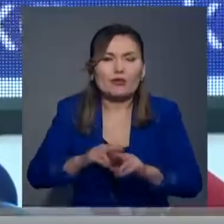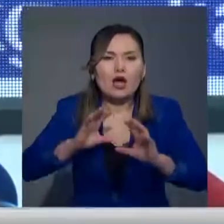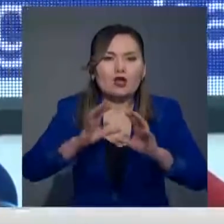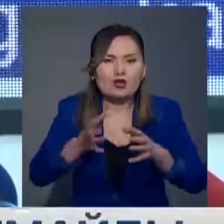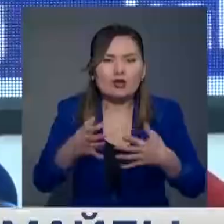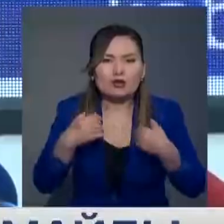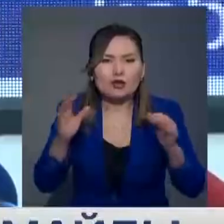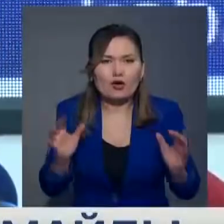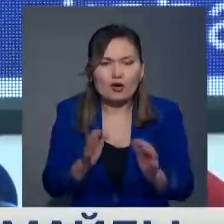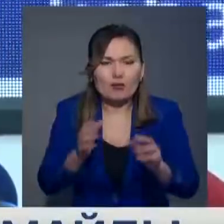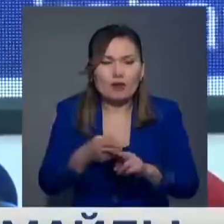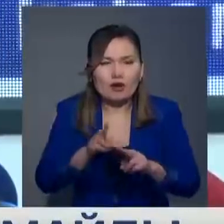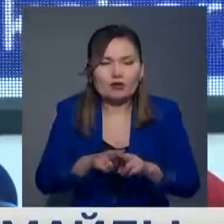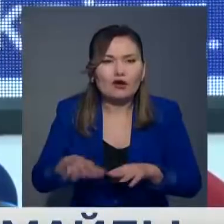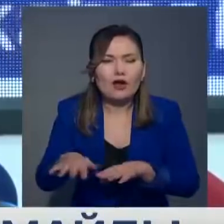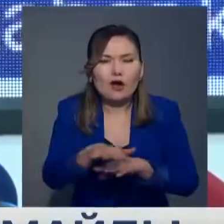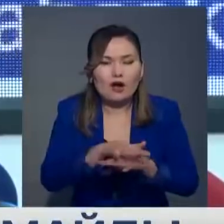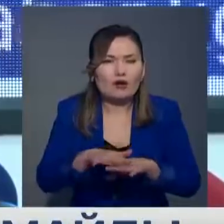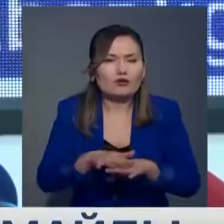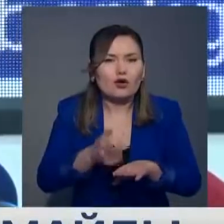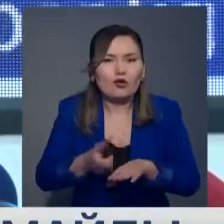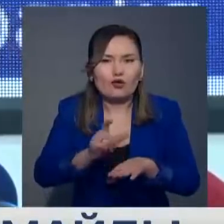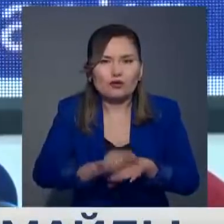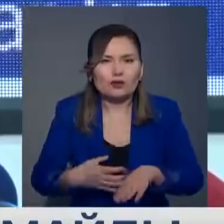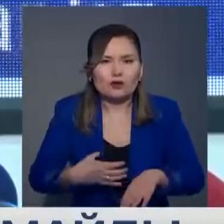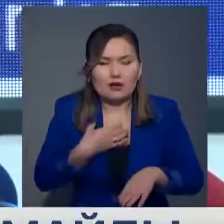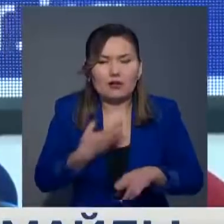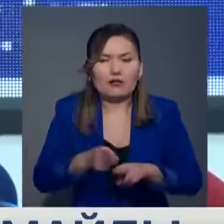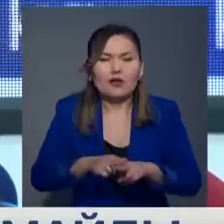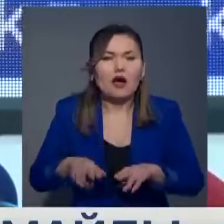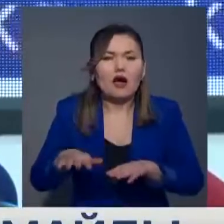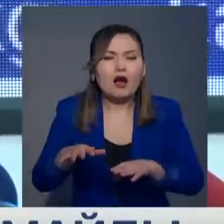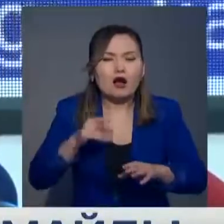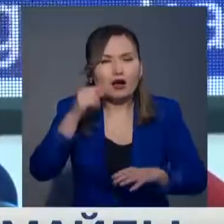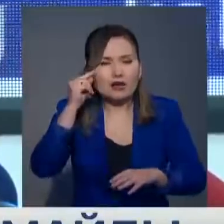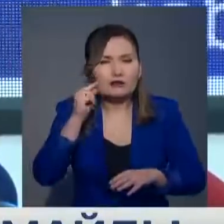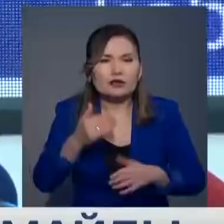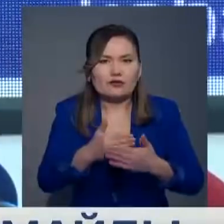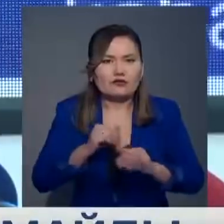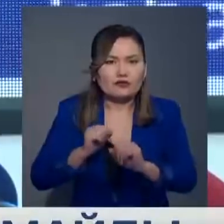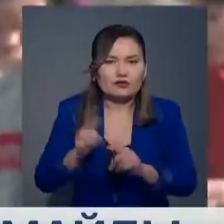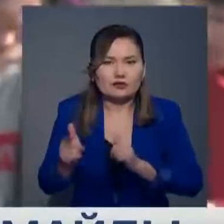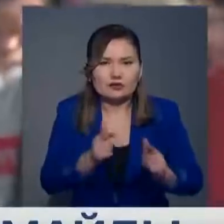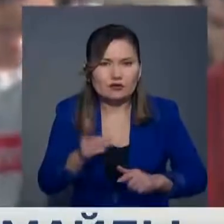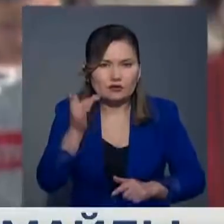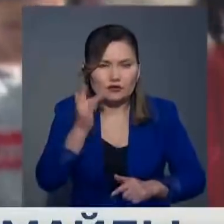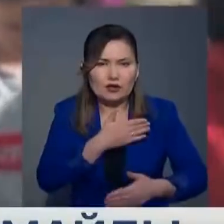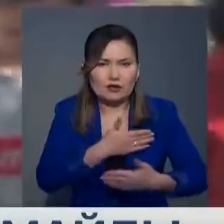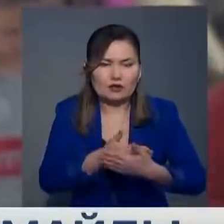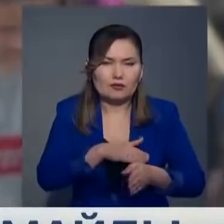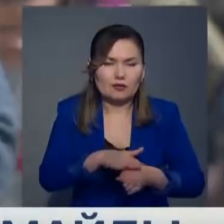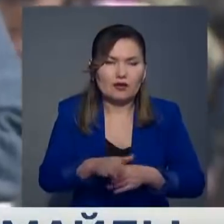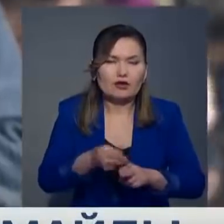ұйымы әлем бойынша жағдай қиын екенін жариялаған болатын. Сондықтан Қырғызстанда жоғары дайындық шараларын қабылдадық.